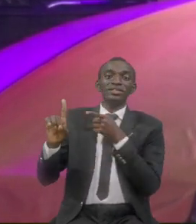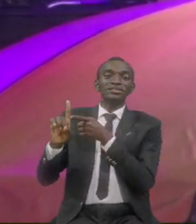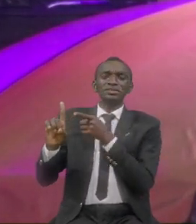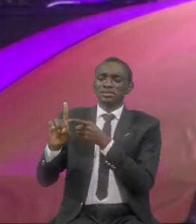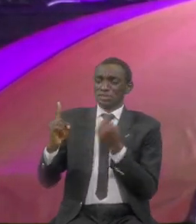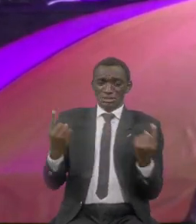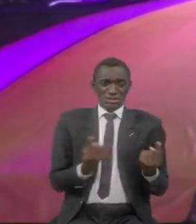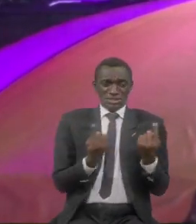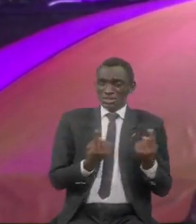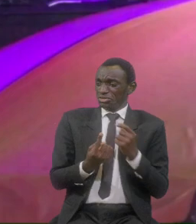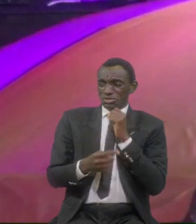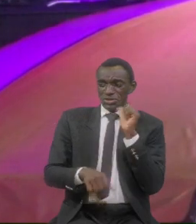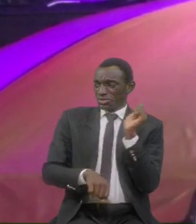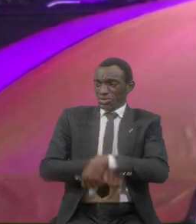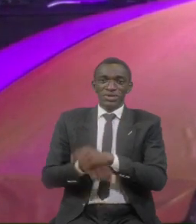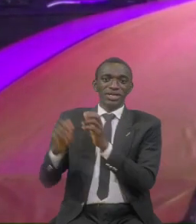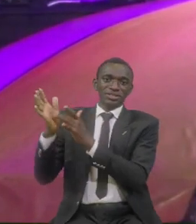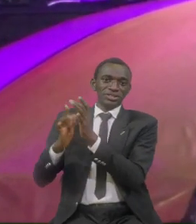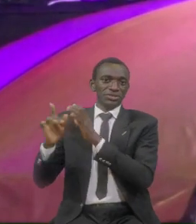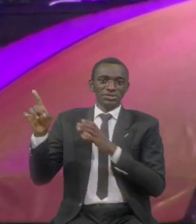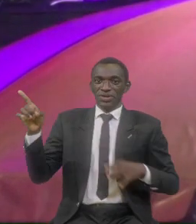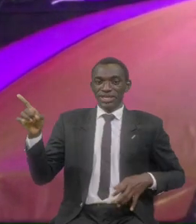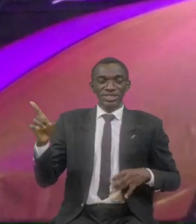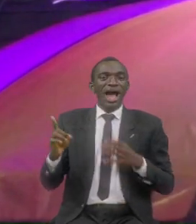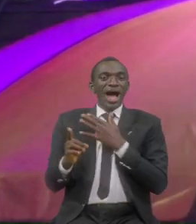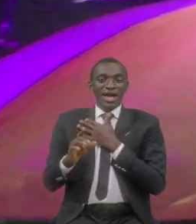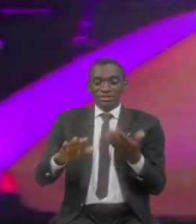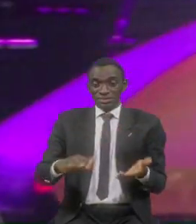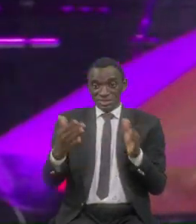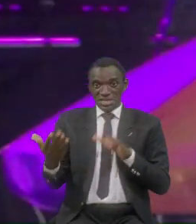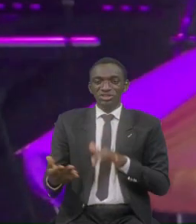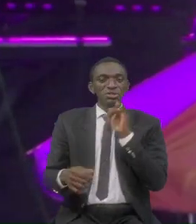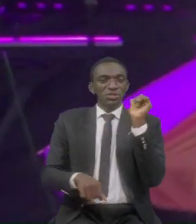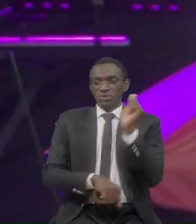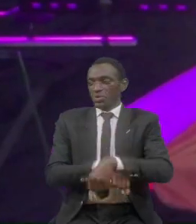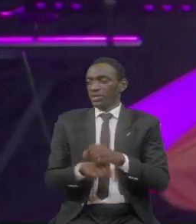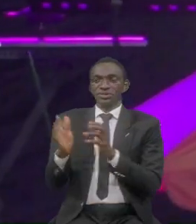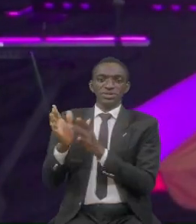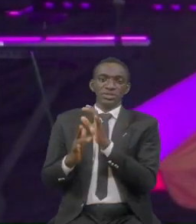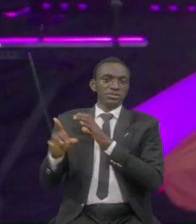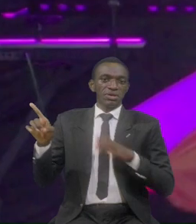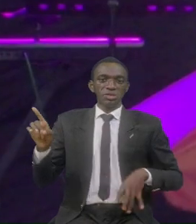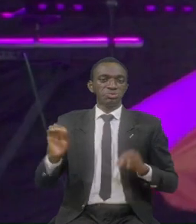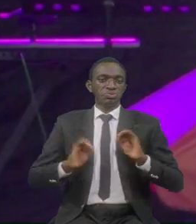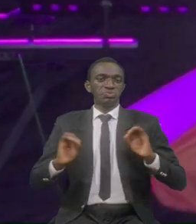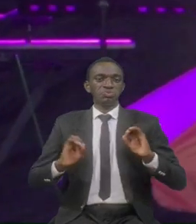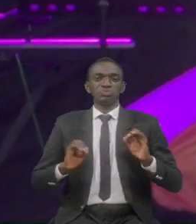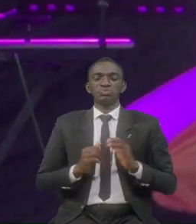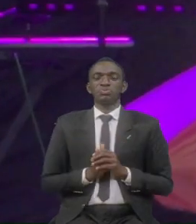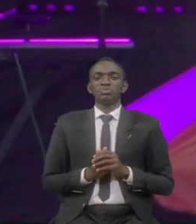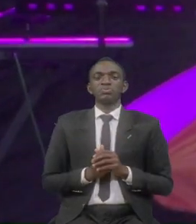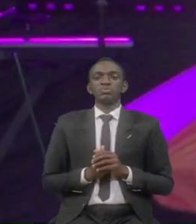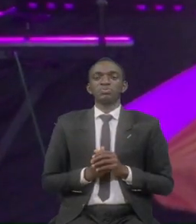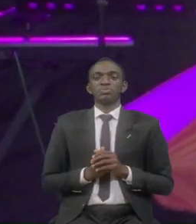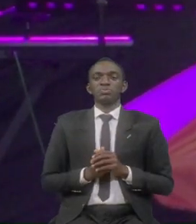on him. Death could not prevail on him. Dili makabuntog ang kamatayon og ang sala ngadto